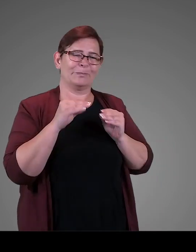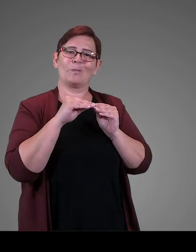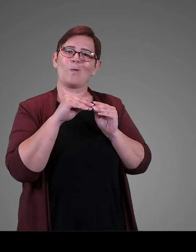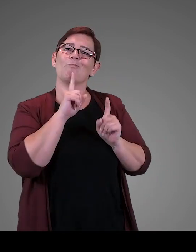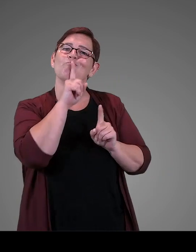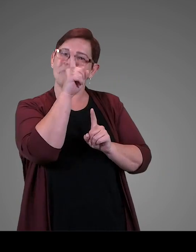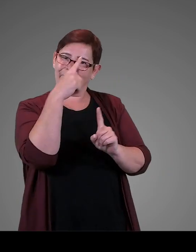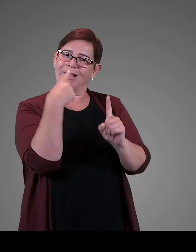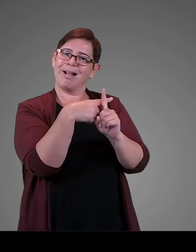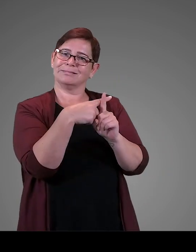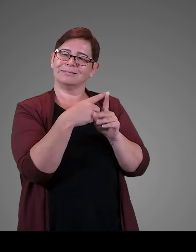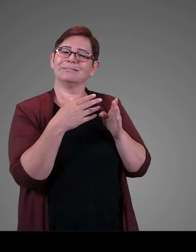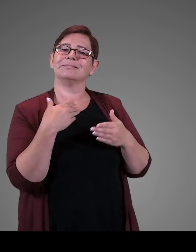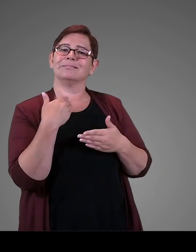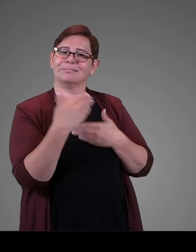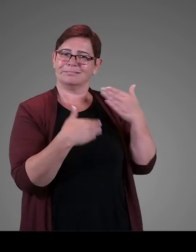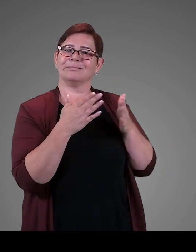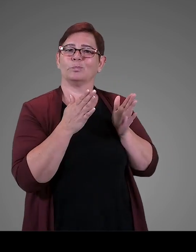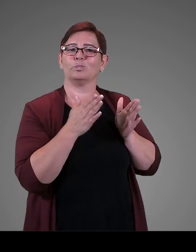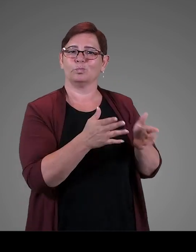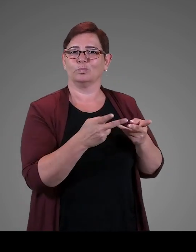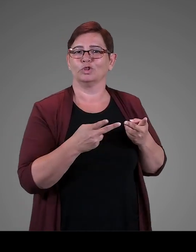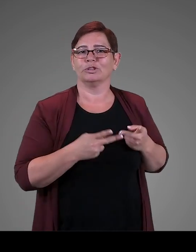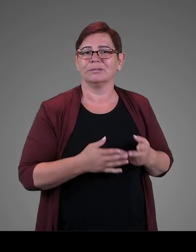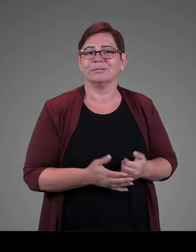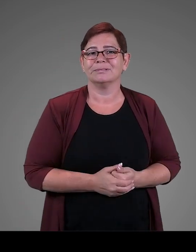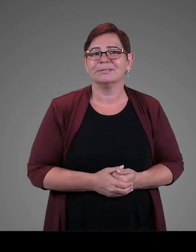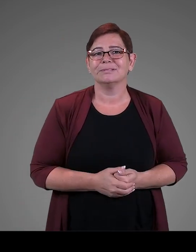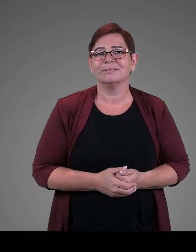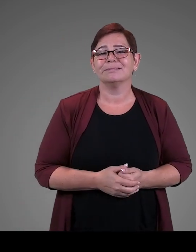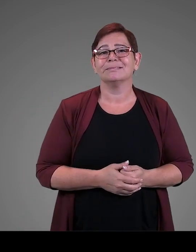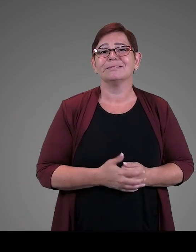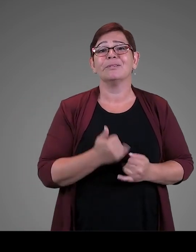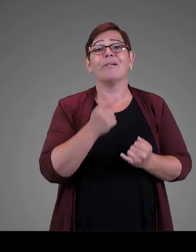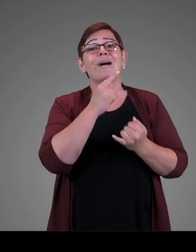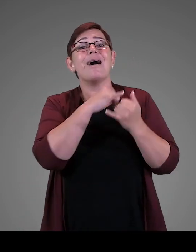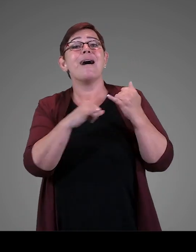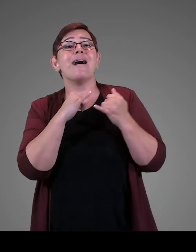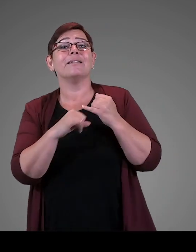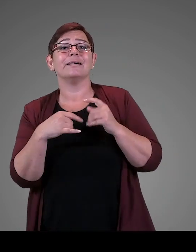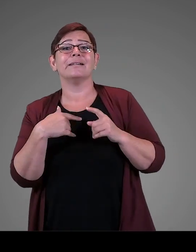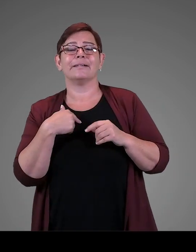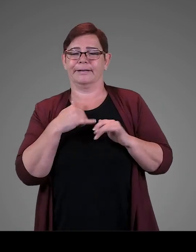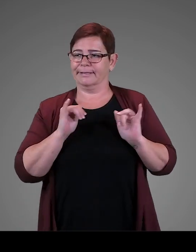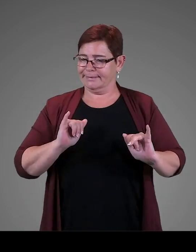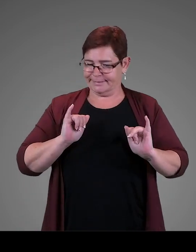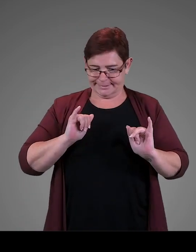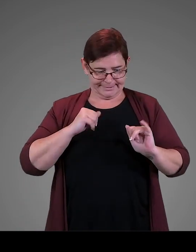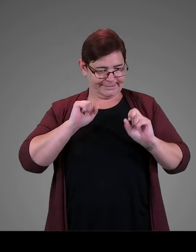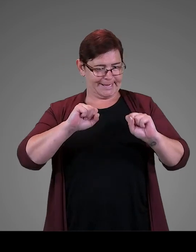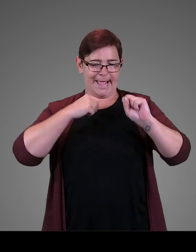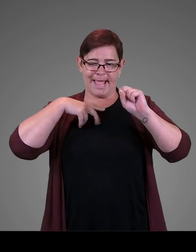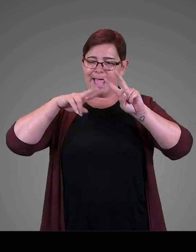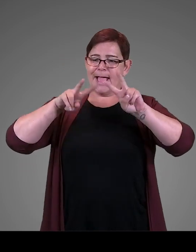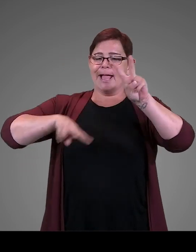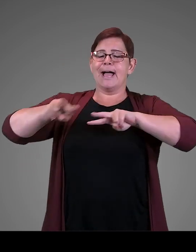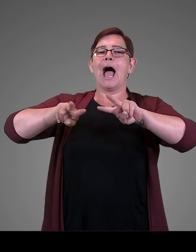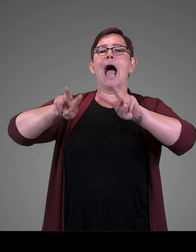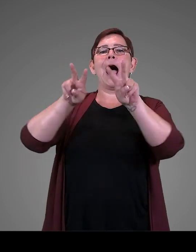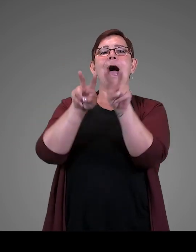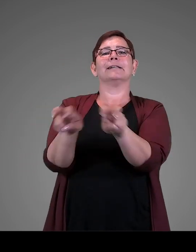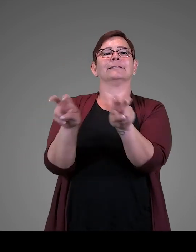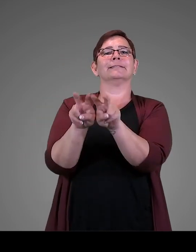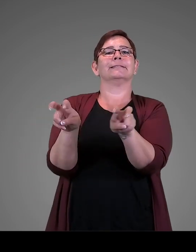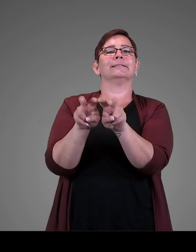m'a permis d'être dans une posture peut-être plus réaliste, où finalement je trouve que j'ai plus de capacité d'évaluer c'est quoi les champs